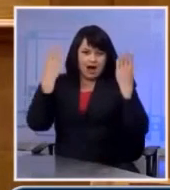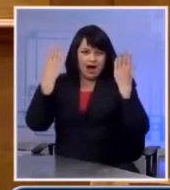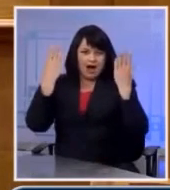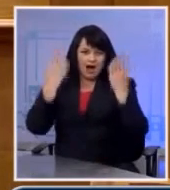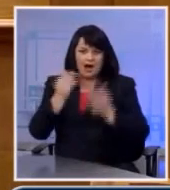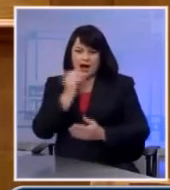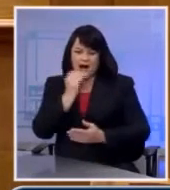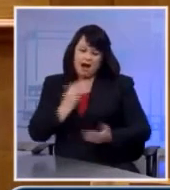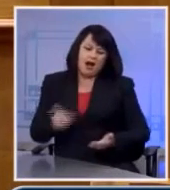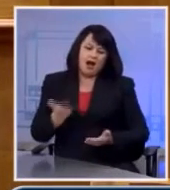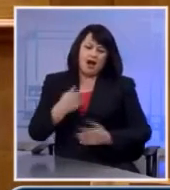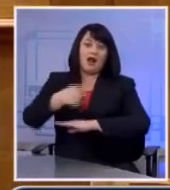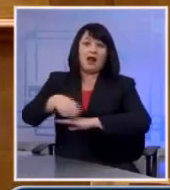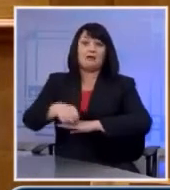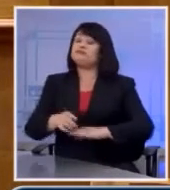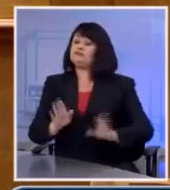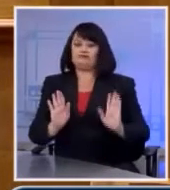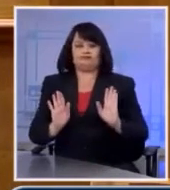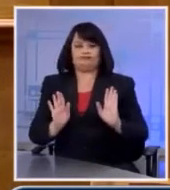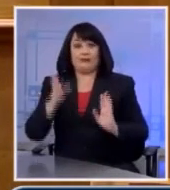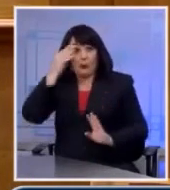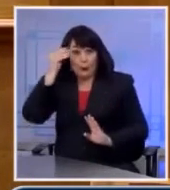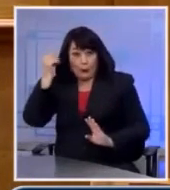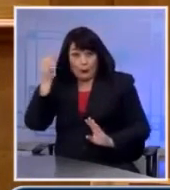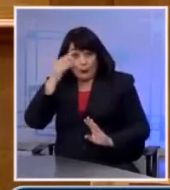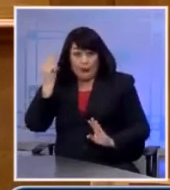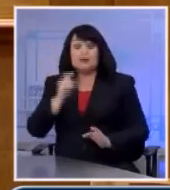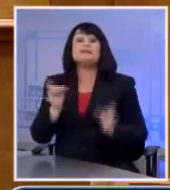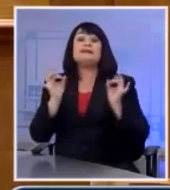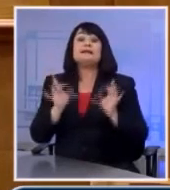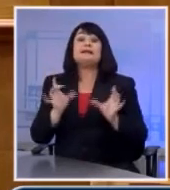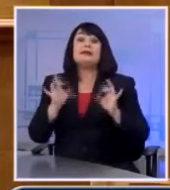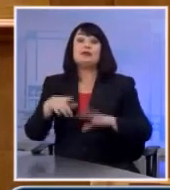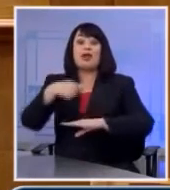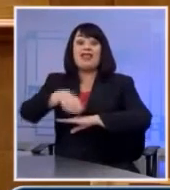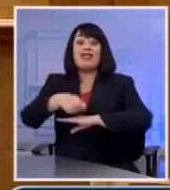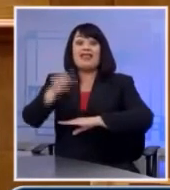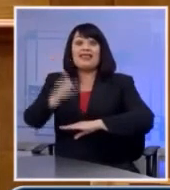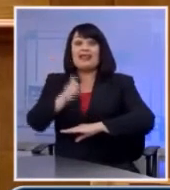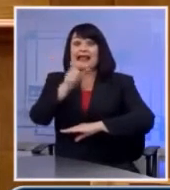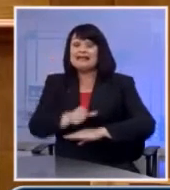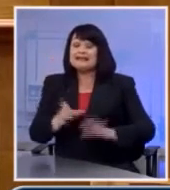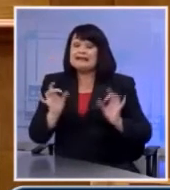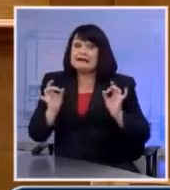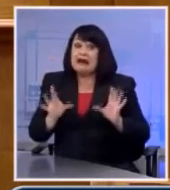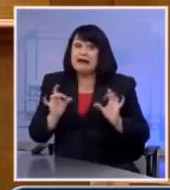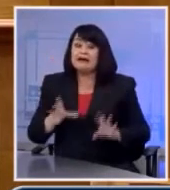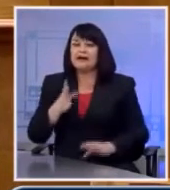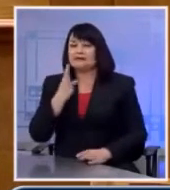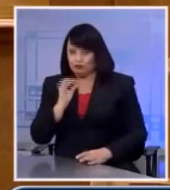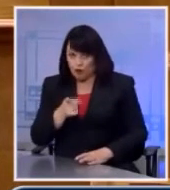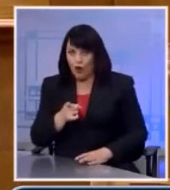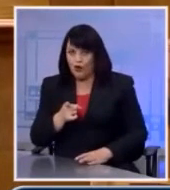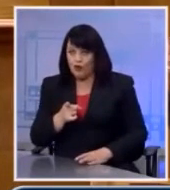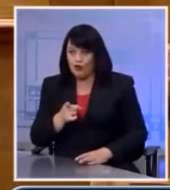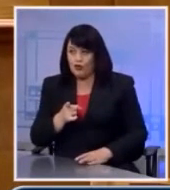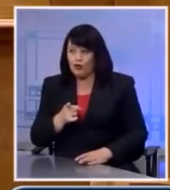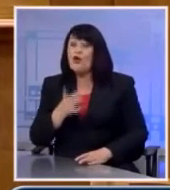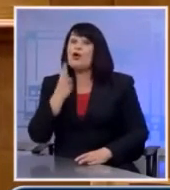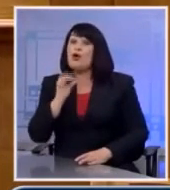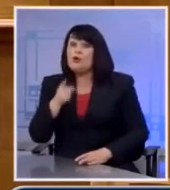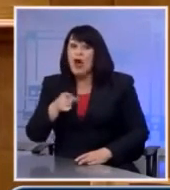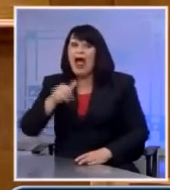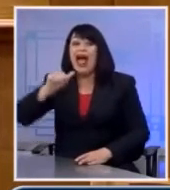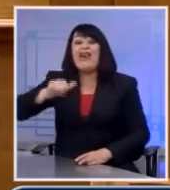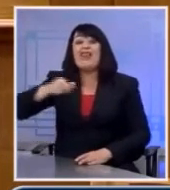συνοπτικές διαδικασίες και καμία υπόθεση δεν θα ξεχαστεί. Κανένας δικαστής Και ξέρετε γιατί, που παρεμβαίνετε, κύριε